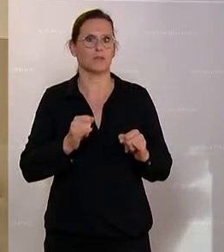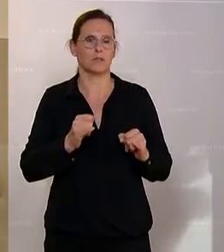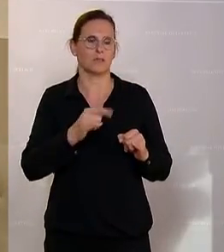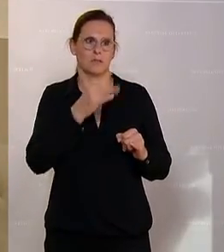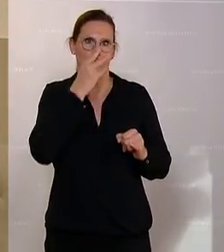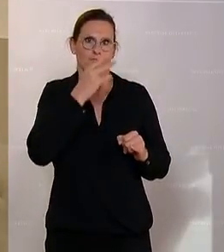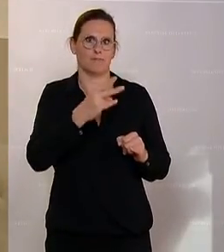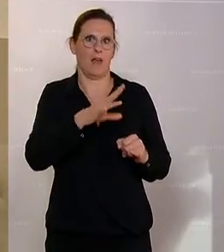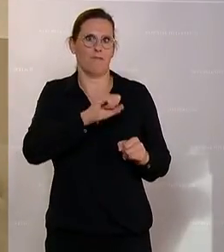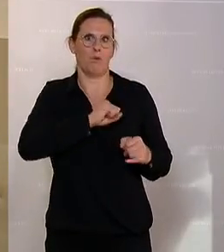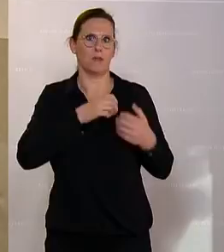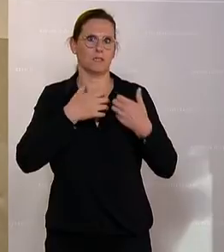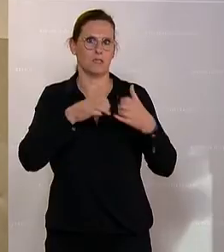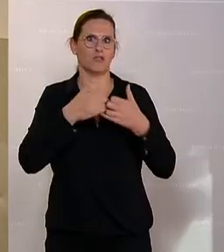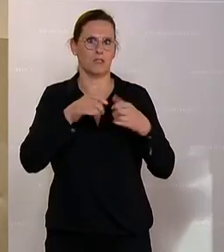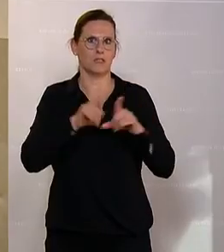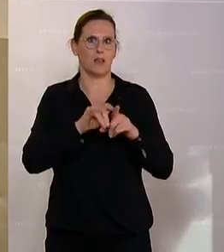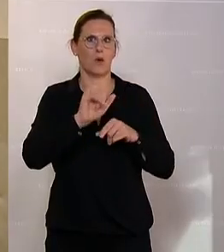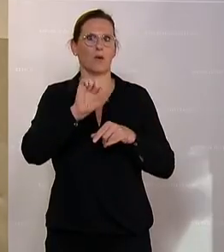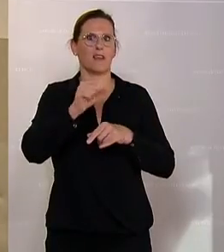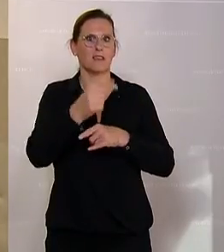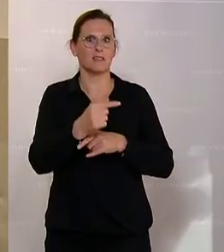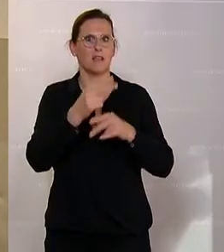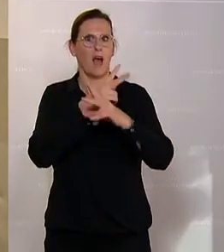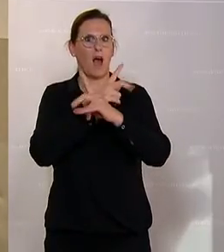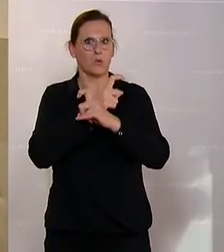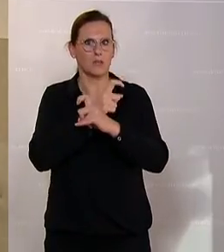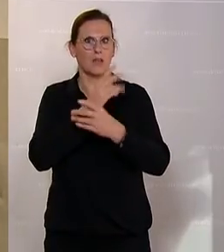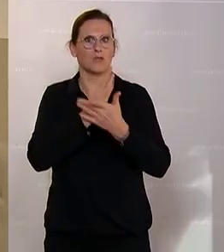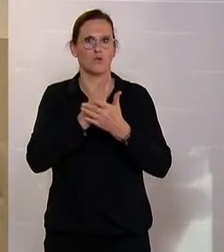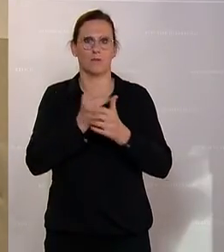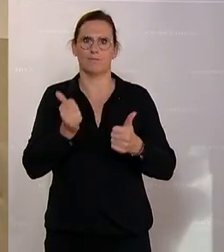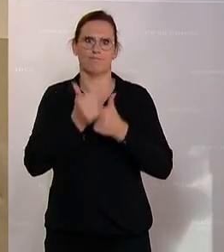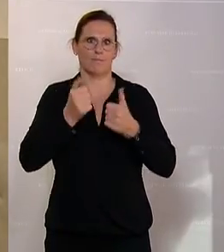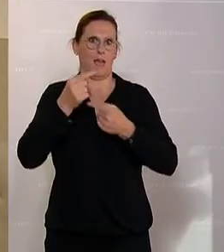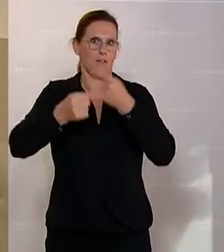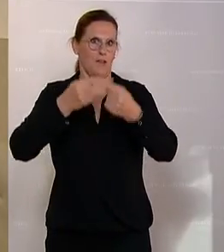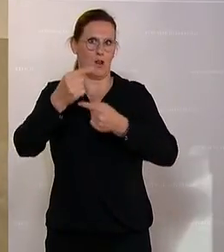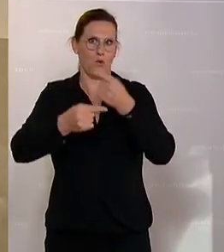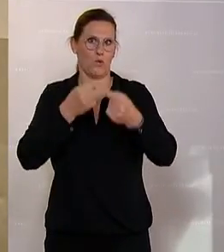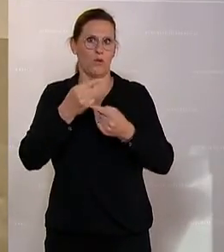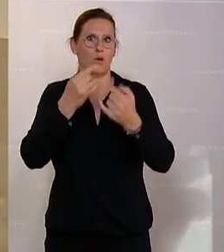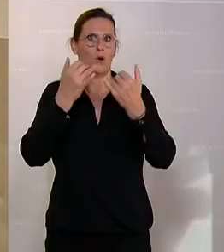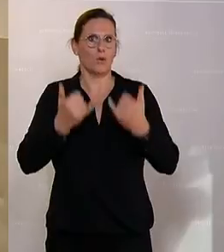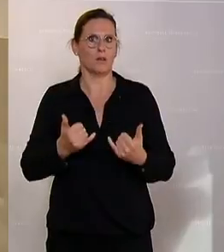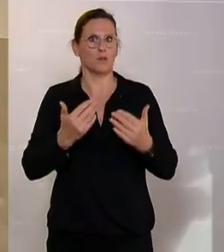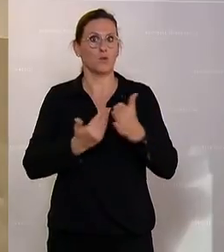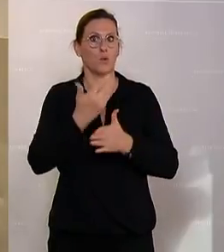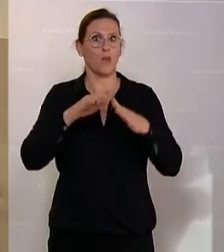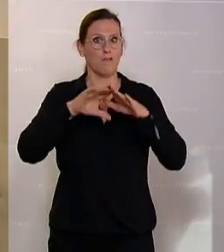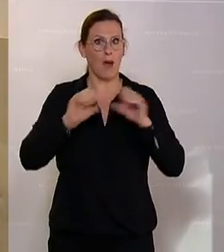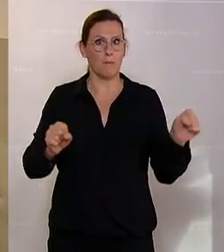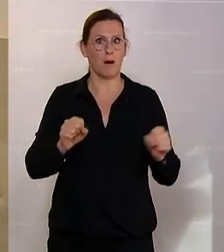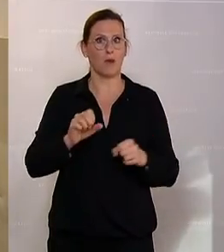Erfolgsgeschichte. East Austria hat sich ausgezeichnet entwickelt. Und Anlass einer neuen 15a-Vereinbarung war eben, dass